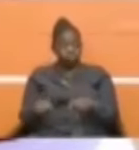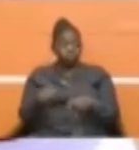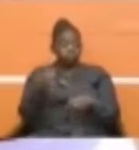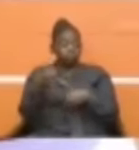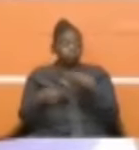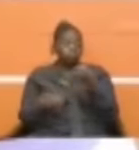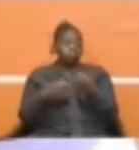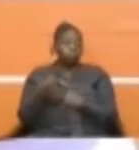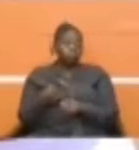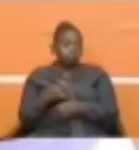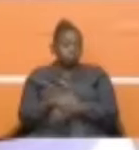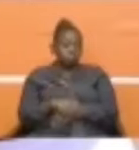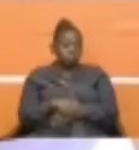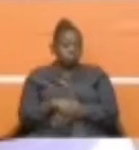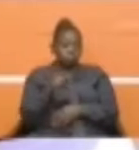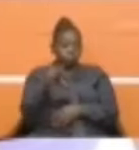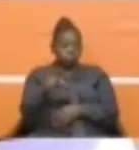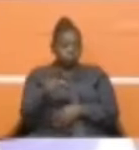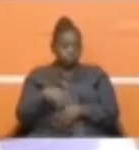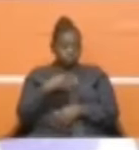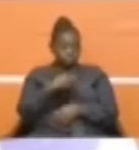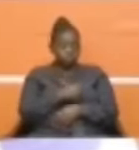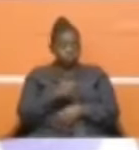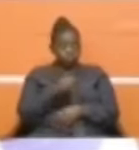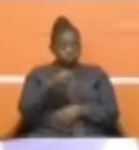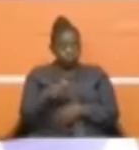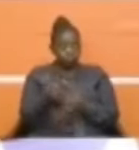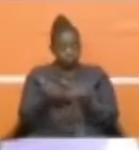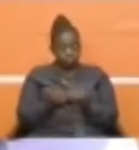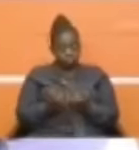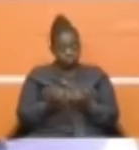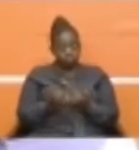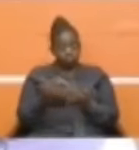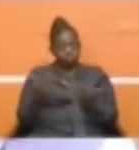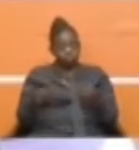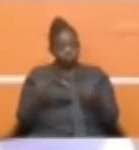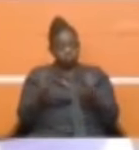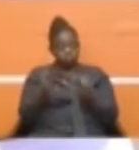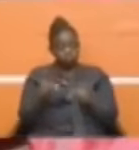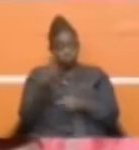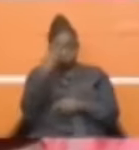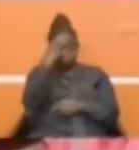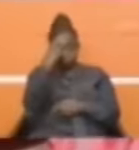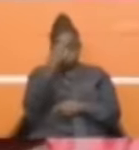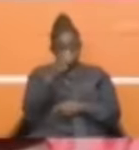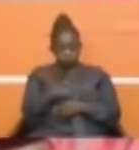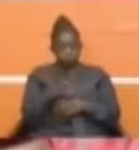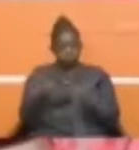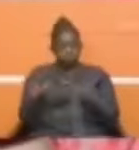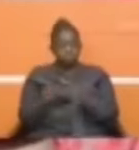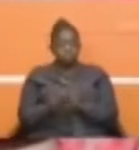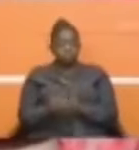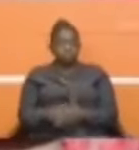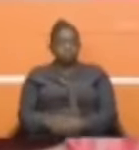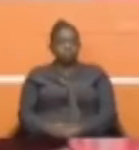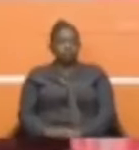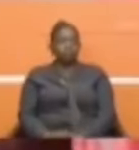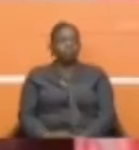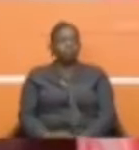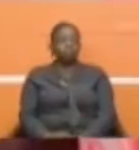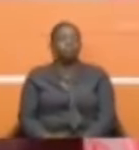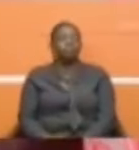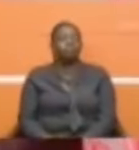obbenyumirizaamu agamba oyo maama wange mwami we agamba oyo mukyala wange nga taliimu na kuswala. David Tamale yakusakidde